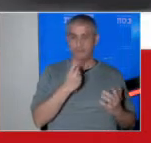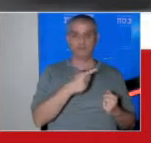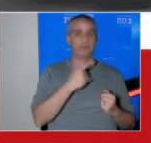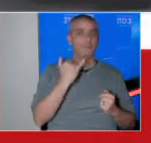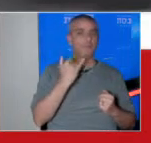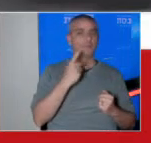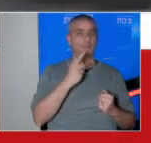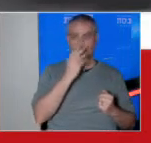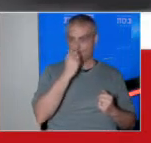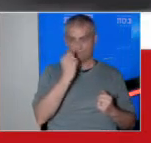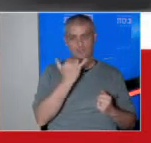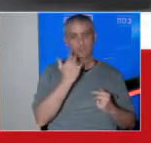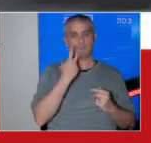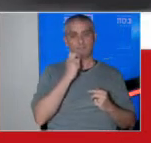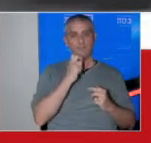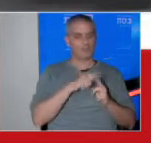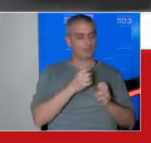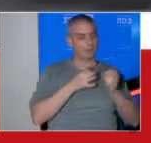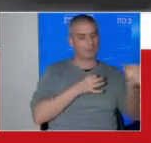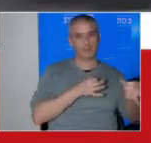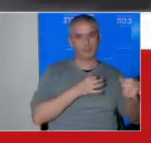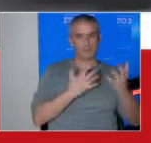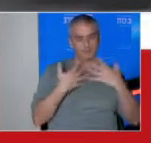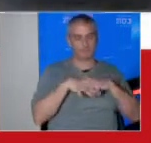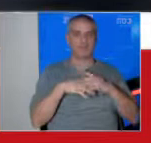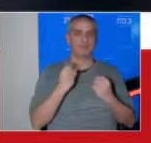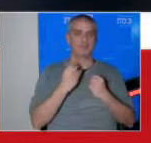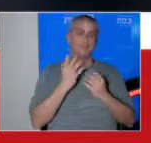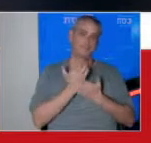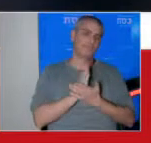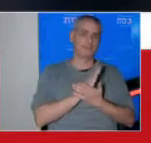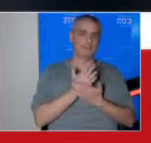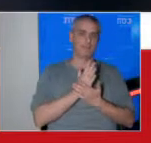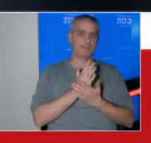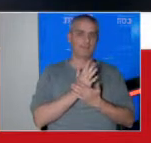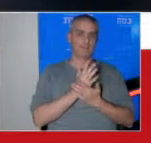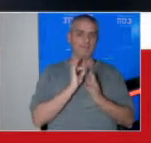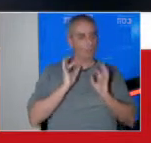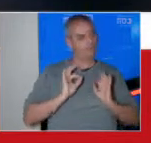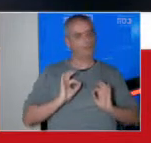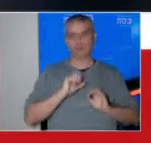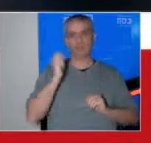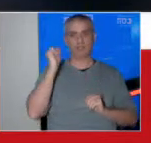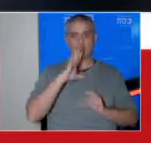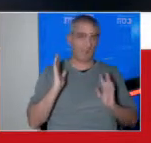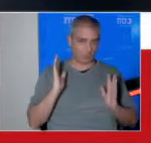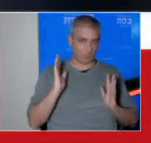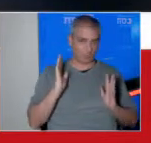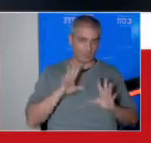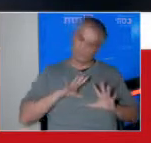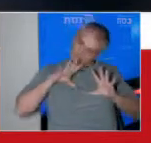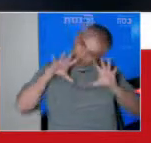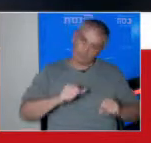תמיד מעדיף את האפשרות של פרוקסי, של הייבריד, של כל מיני דברים שהם בין לבין, אף פעם לא הדבר הכי גרוע שאפשר, כלומר